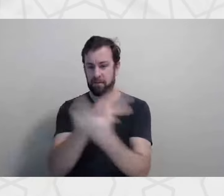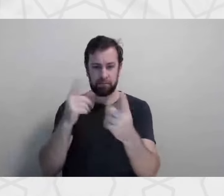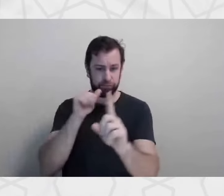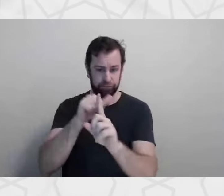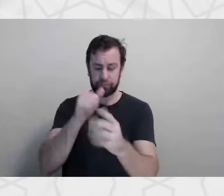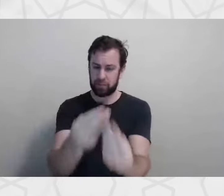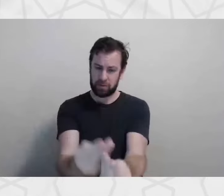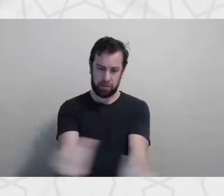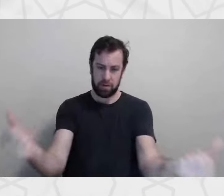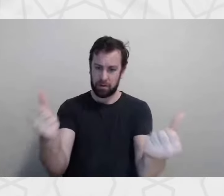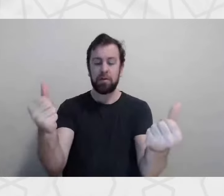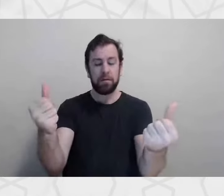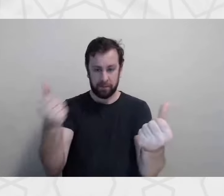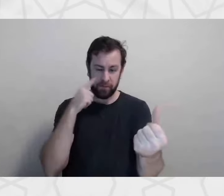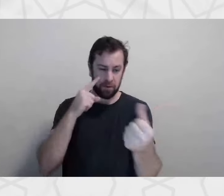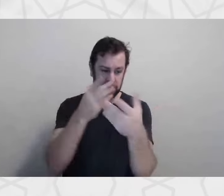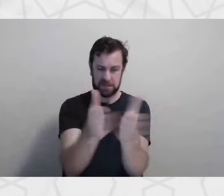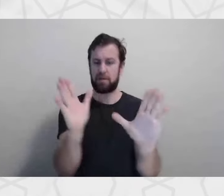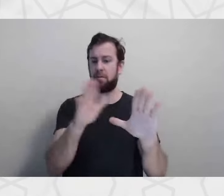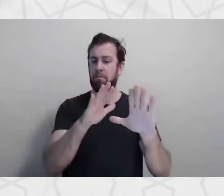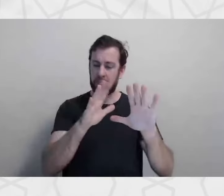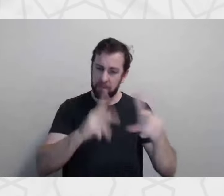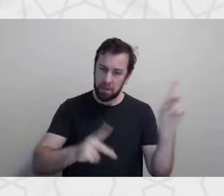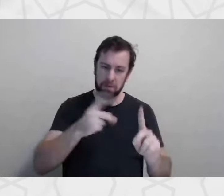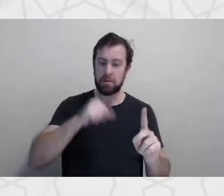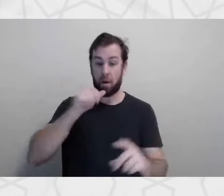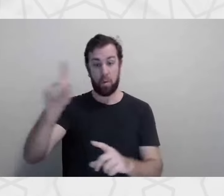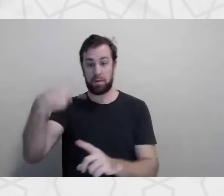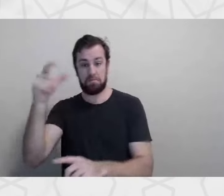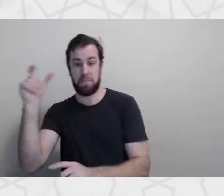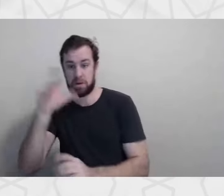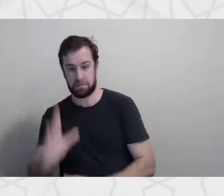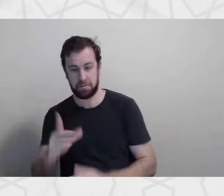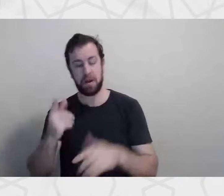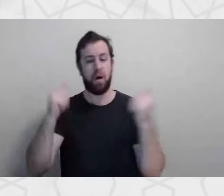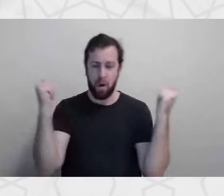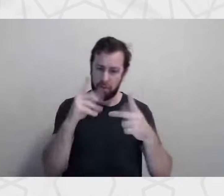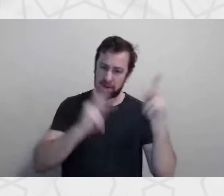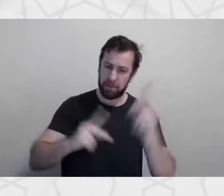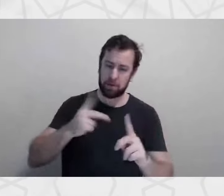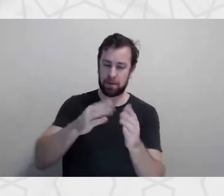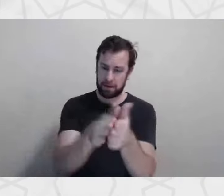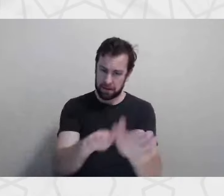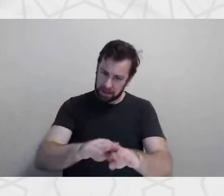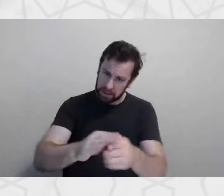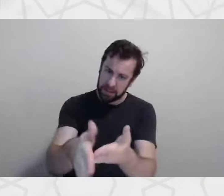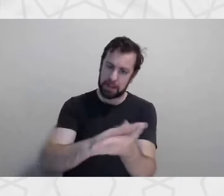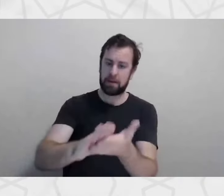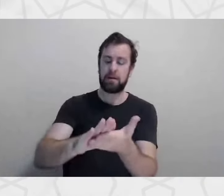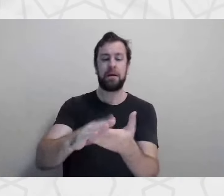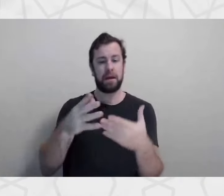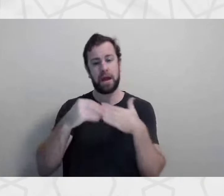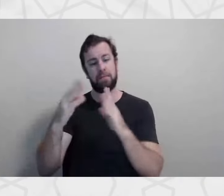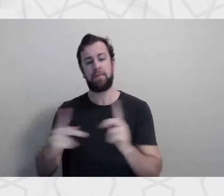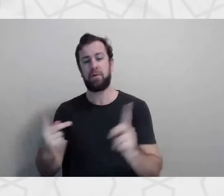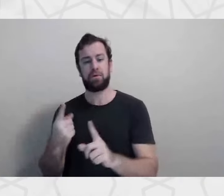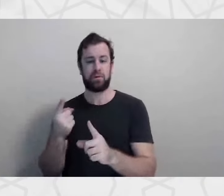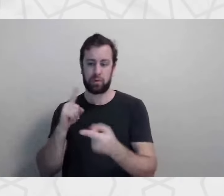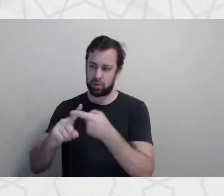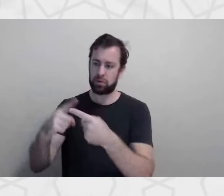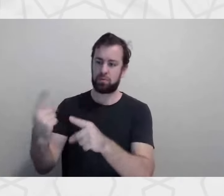general population and guide the people of this society to the last revelation. أقول قولي